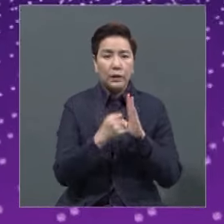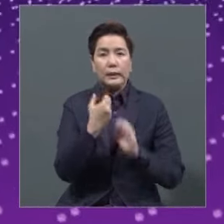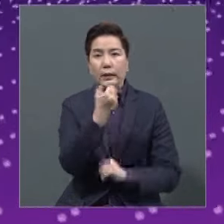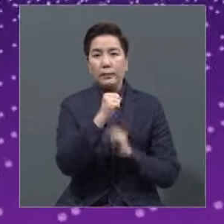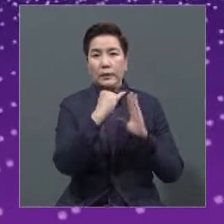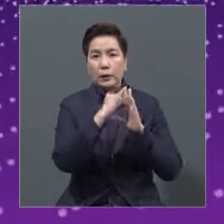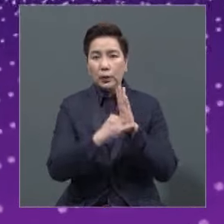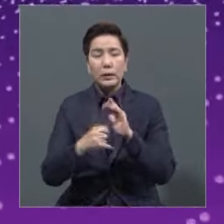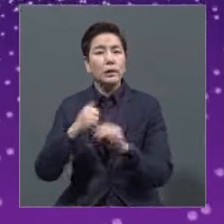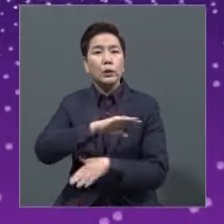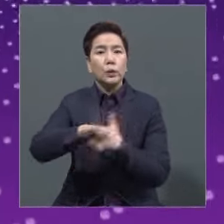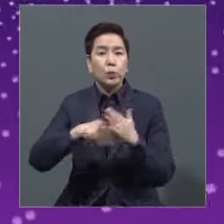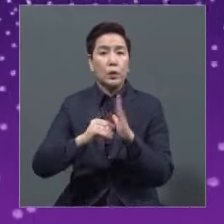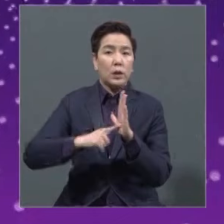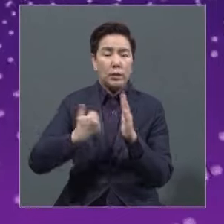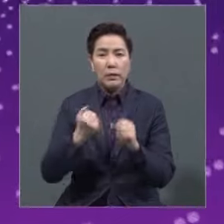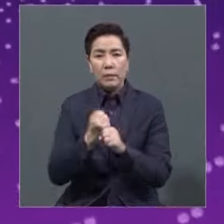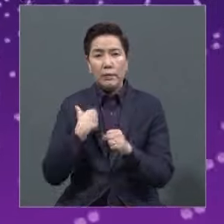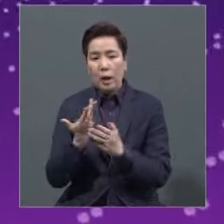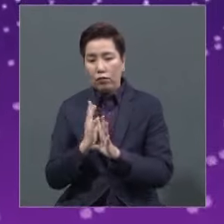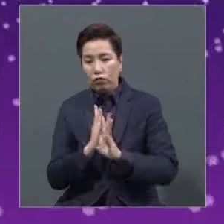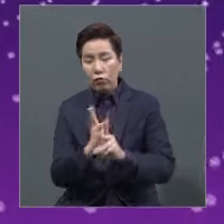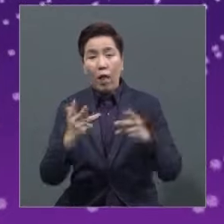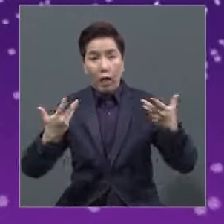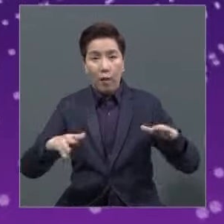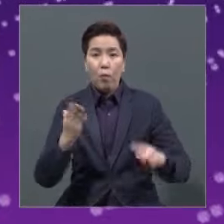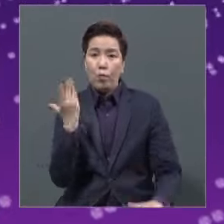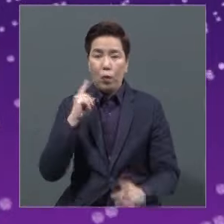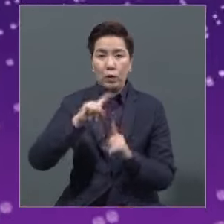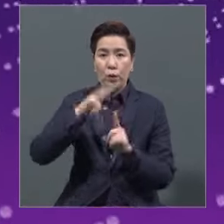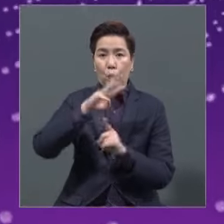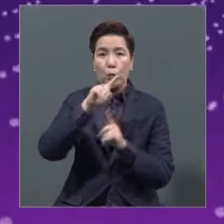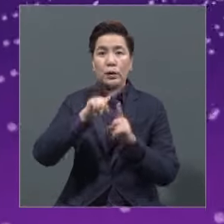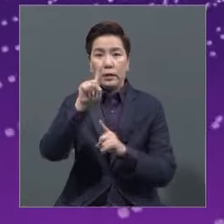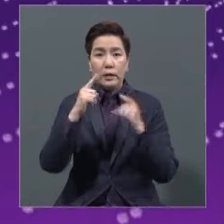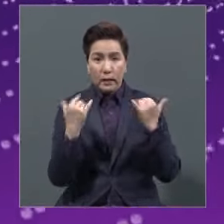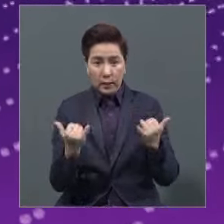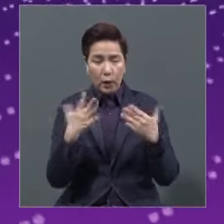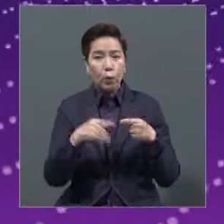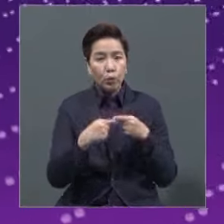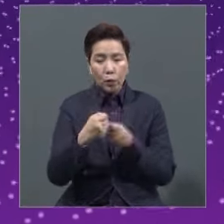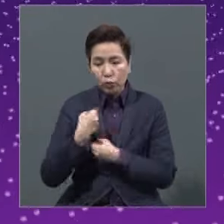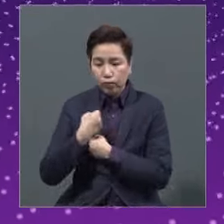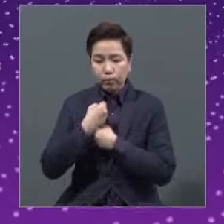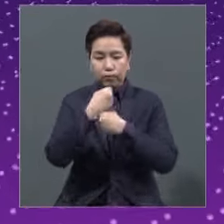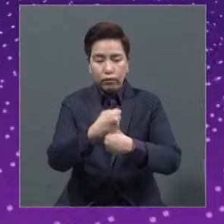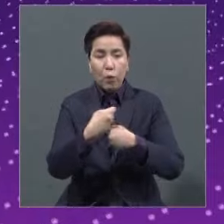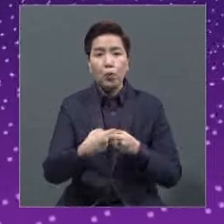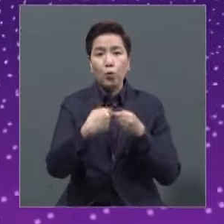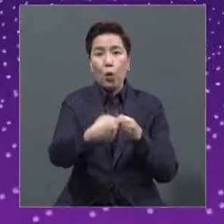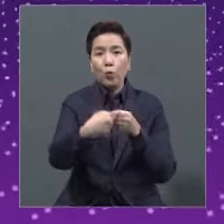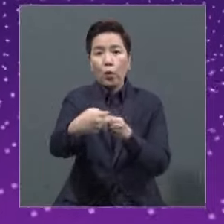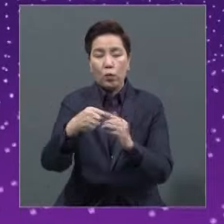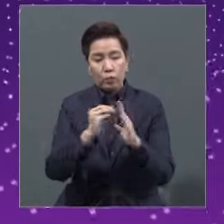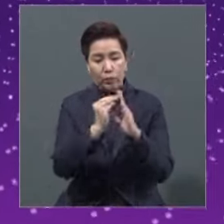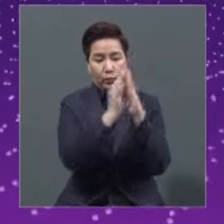จังหวัดซึ่ง10จังหวัดต้นทางมีการปล่อยขบวนกันไปแล้วตั้งแต่เมื่อวันที่1มิถุนายนที่ผ่านมาแล้วก็จะส่งต่อไปยังจังหวัดต่างๆจนครบ